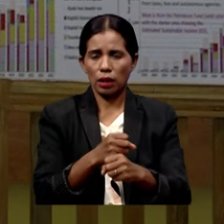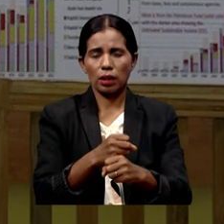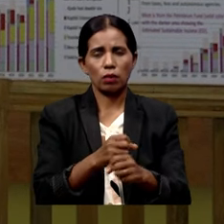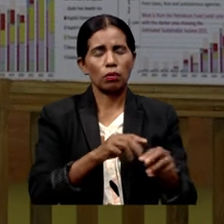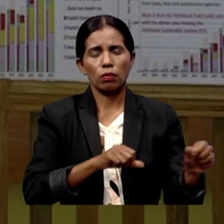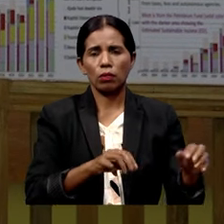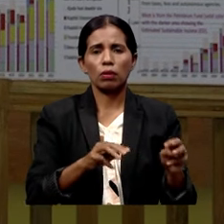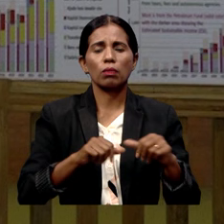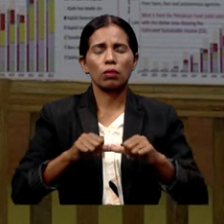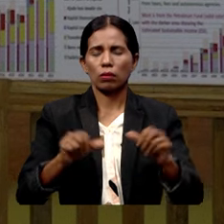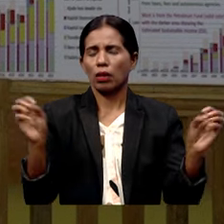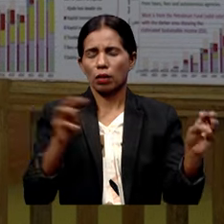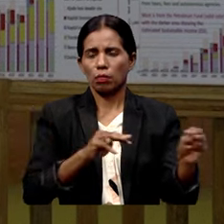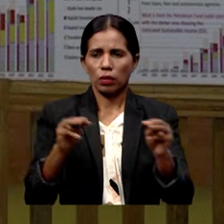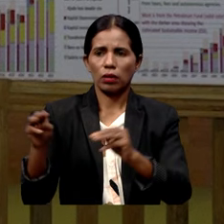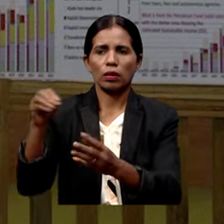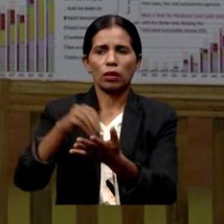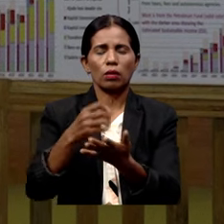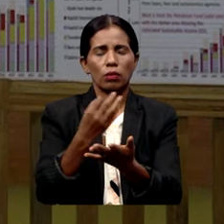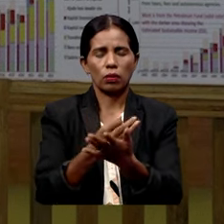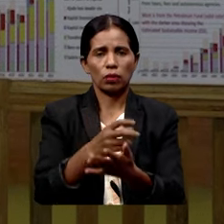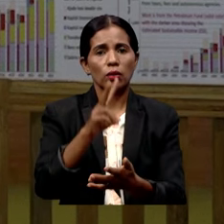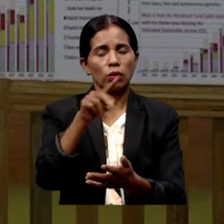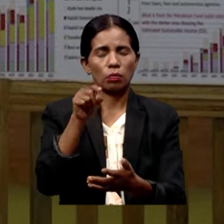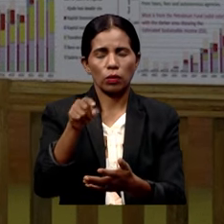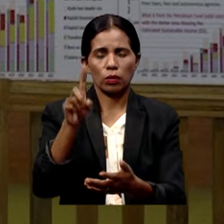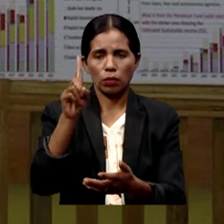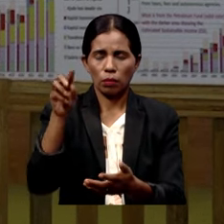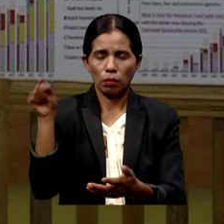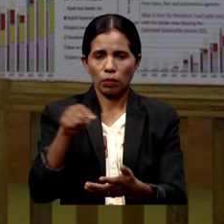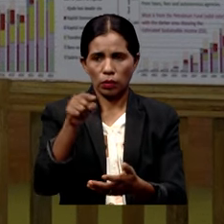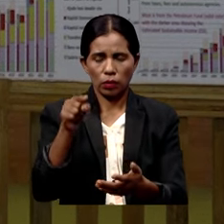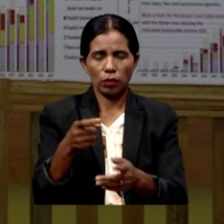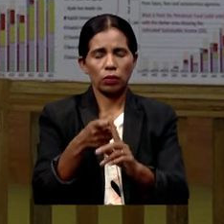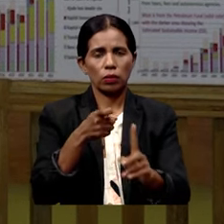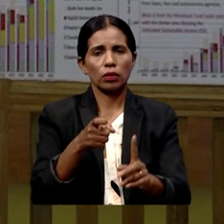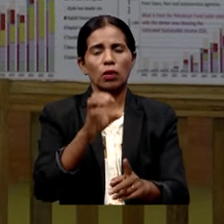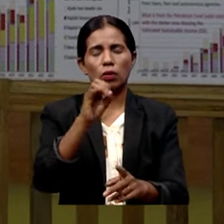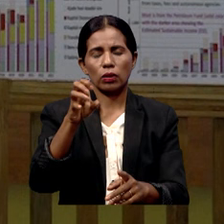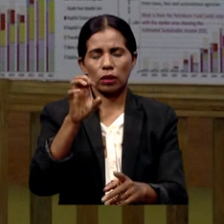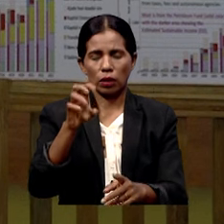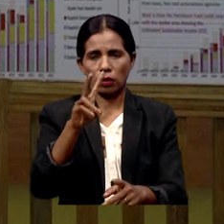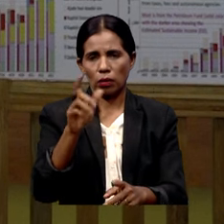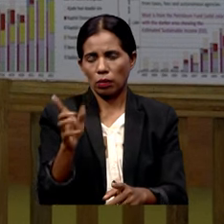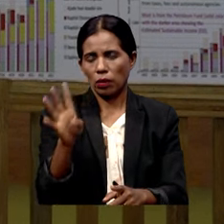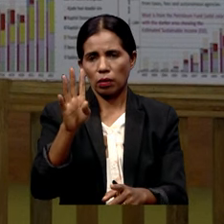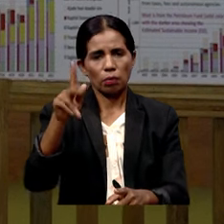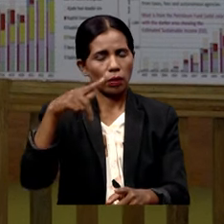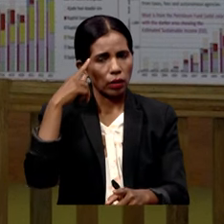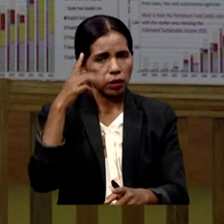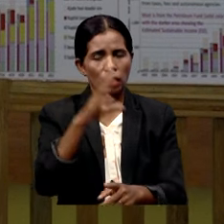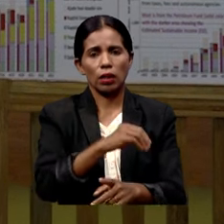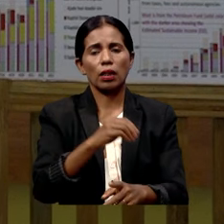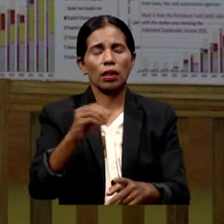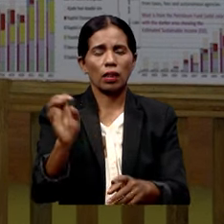yang alokasi hode 2.1% usi total OZE 2024. Tuir nunia politik diversifikasi